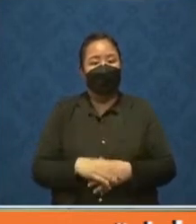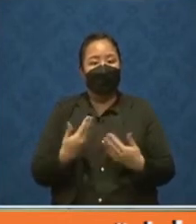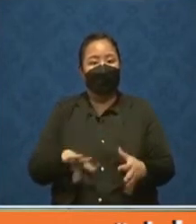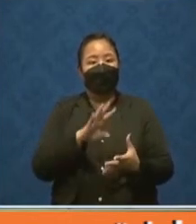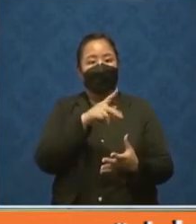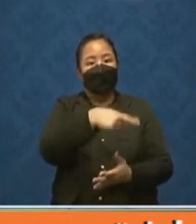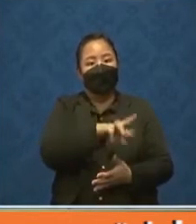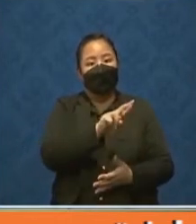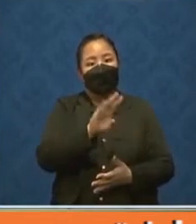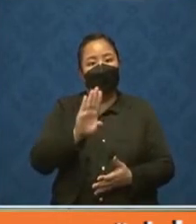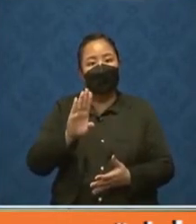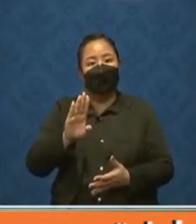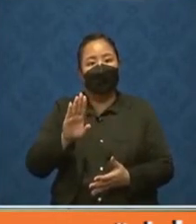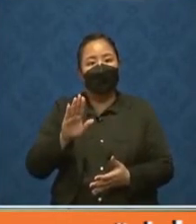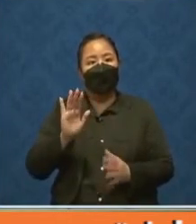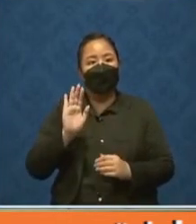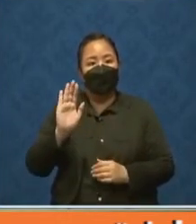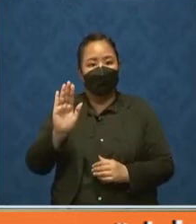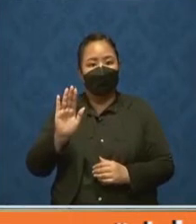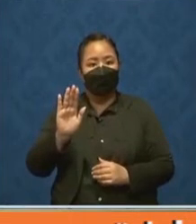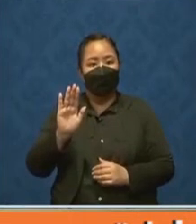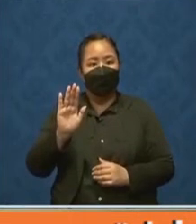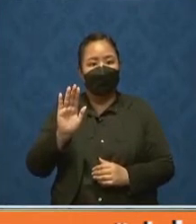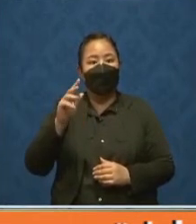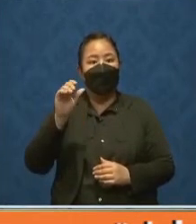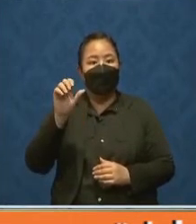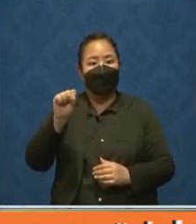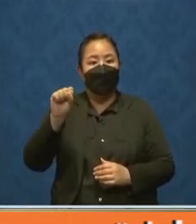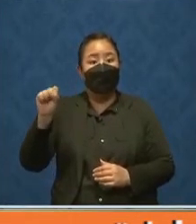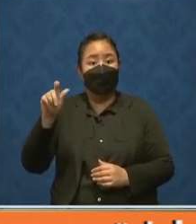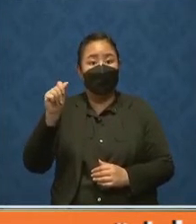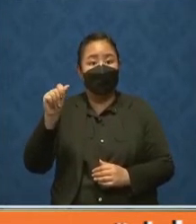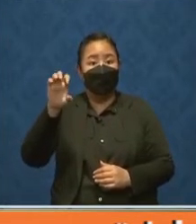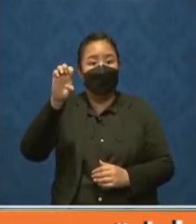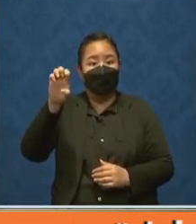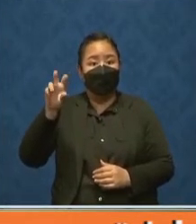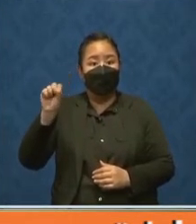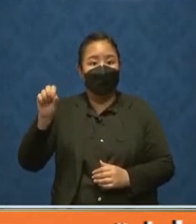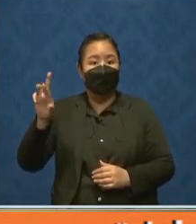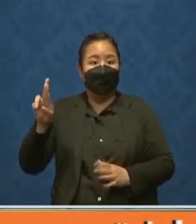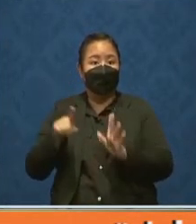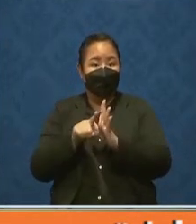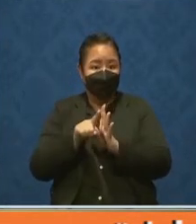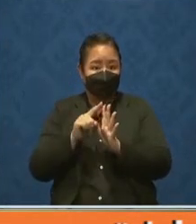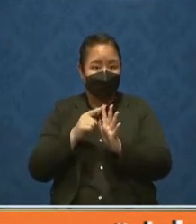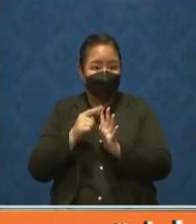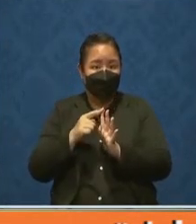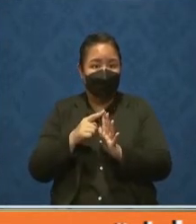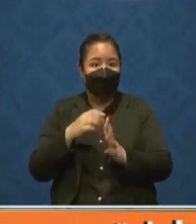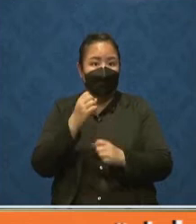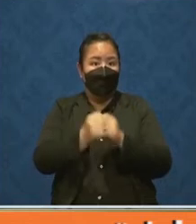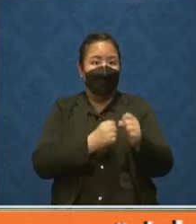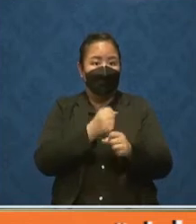จะรวมถึงพรบคู่ชีวิตของท่านส.ส.อิสระเสรีวัฒนวุฒิก็คือประเด็นเรื่องการจดทะเบียนคู่ชีวิตอายุ